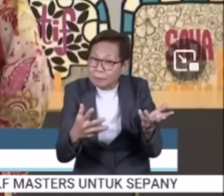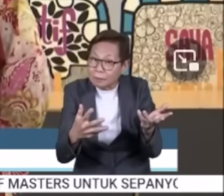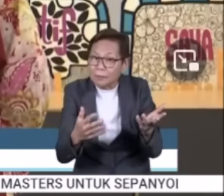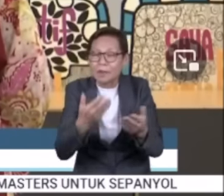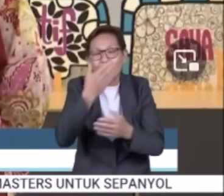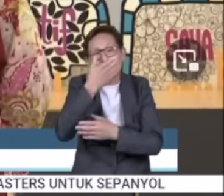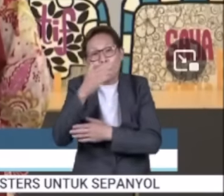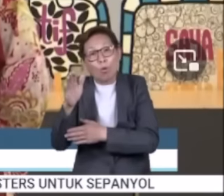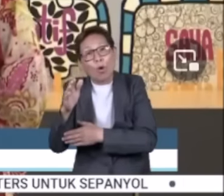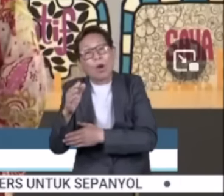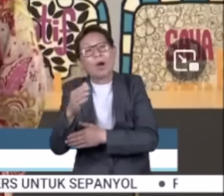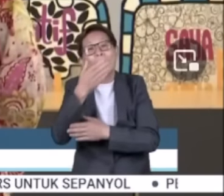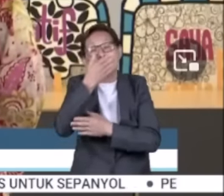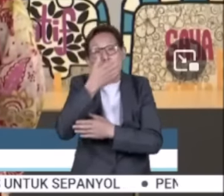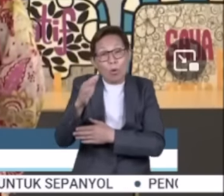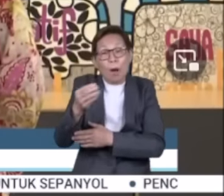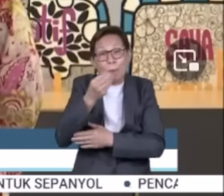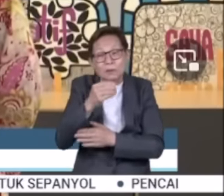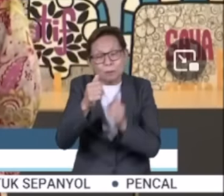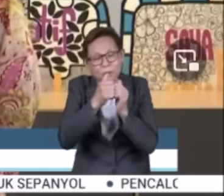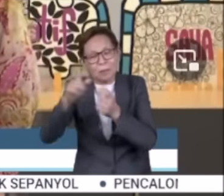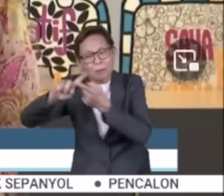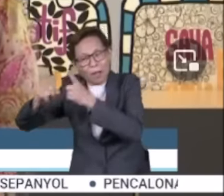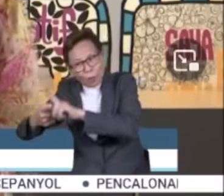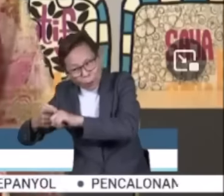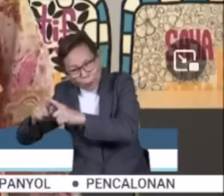Buka puasa bersama-sama kawan-kawan.